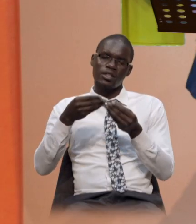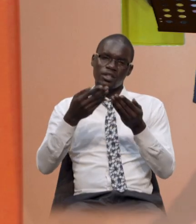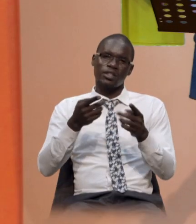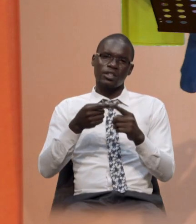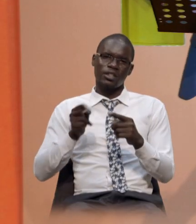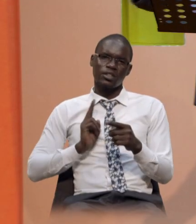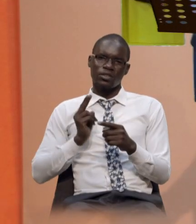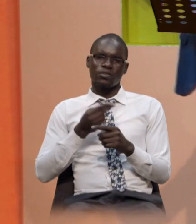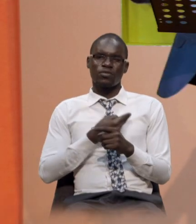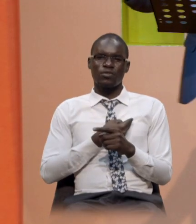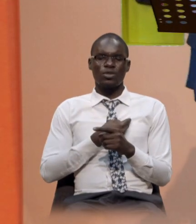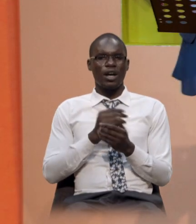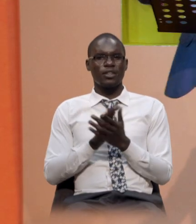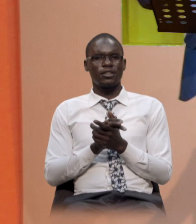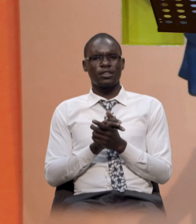ulitupa Yesu,